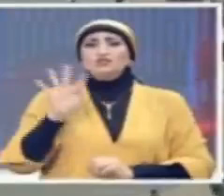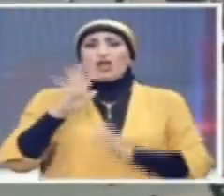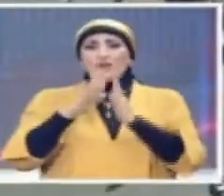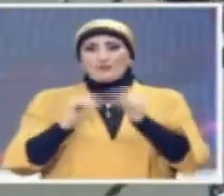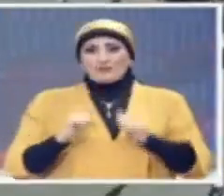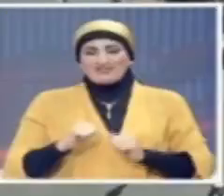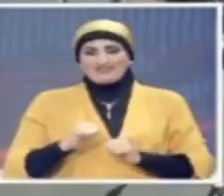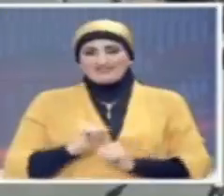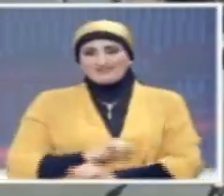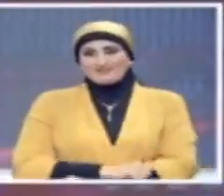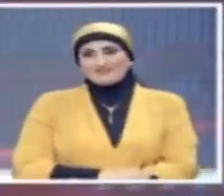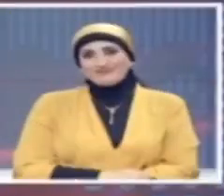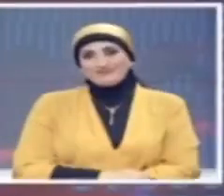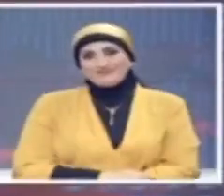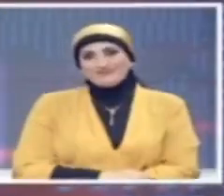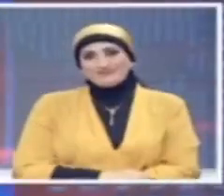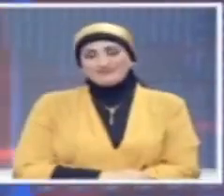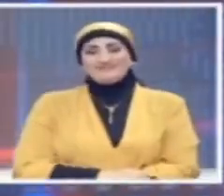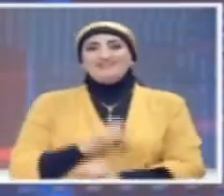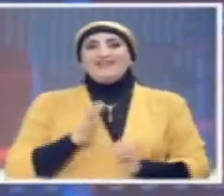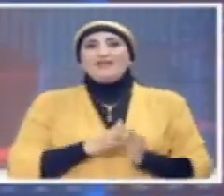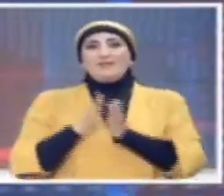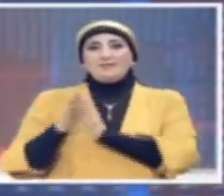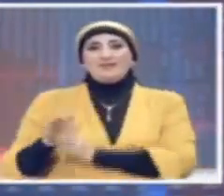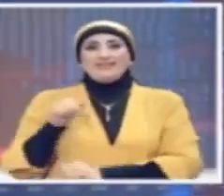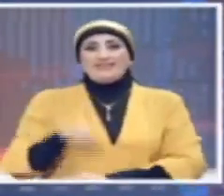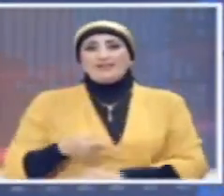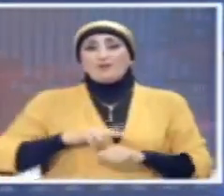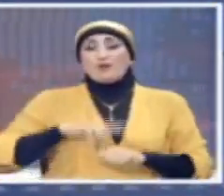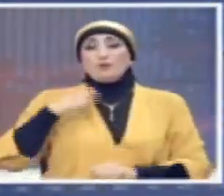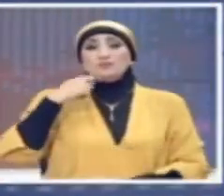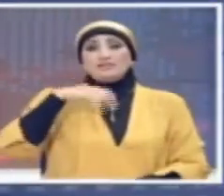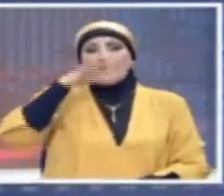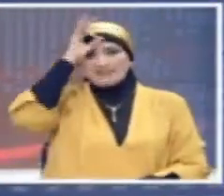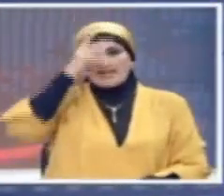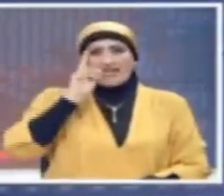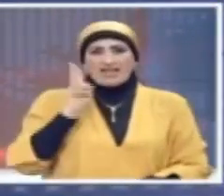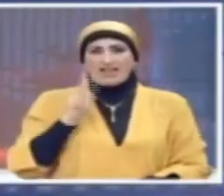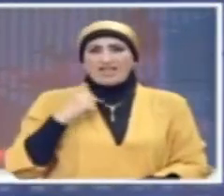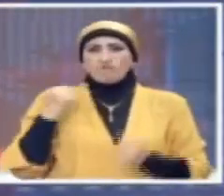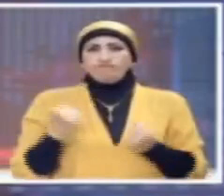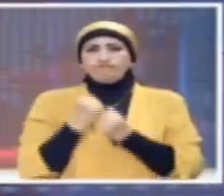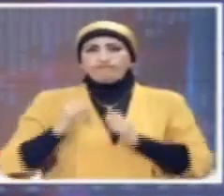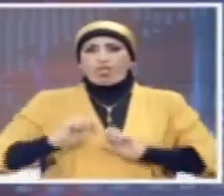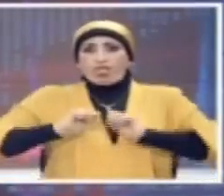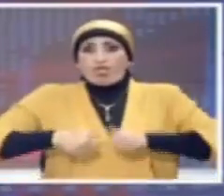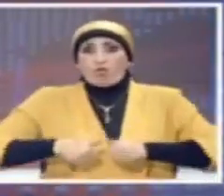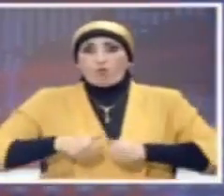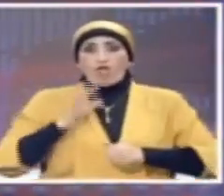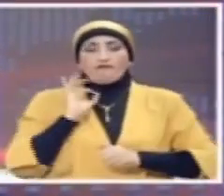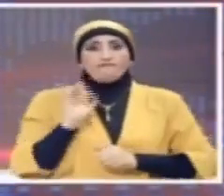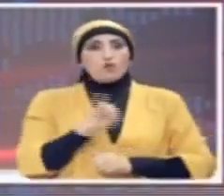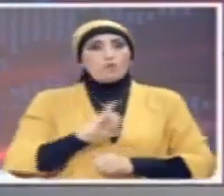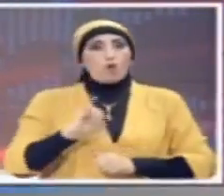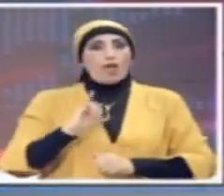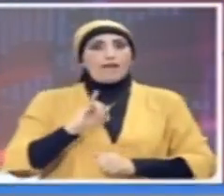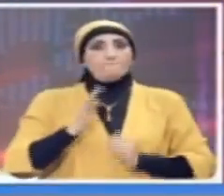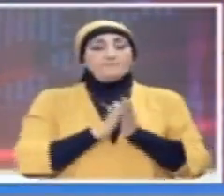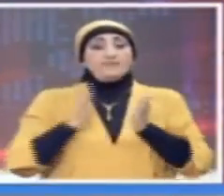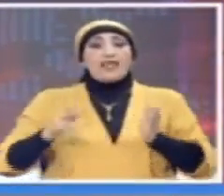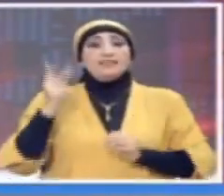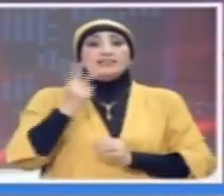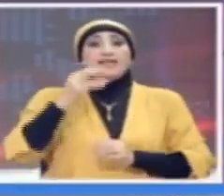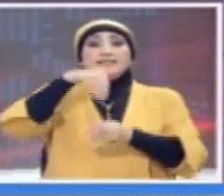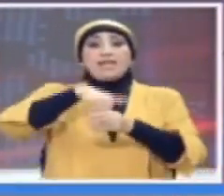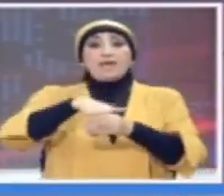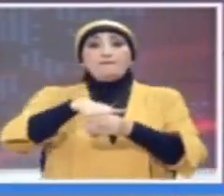العظيم. من جانبها، رفعت وزارة الداخلية درجة الاستعداد إلى القصوى لتأمين المرحلة الثانية